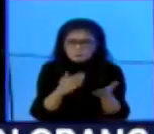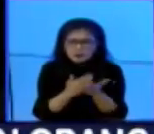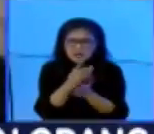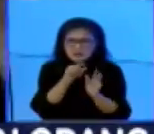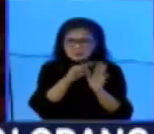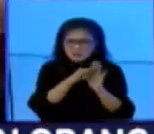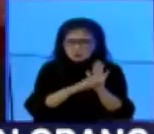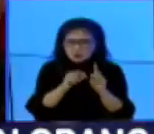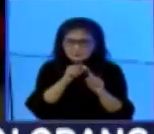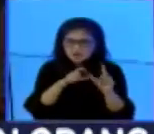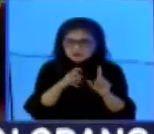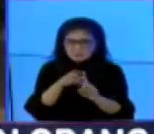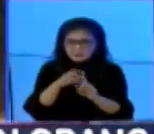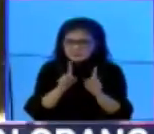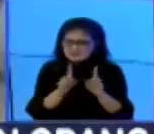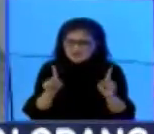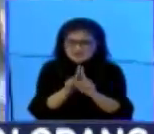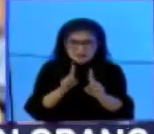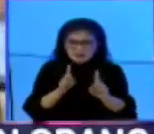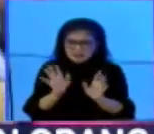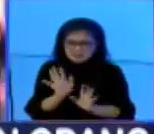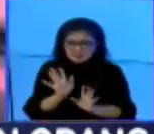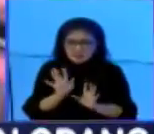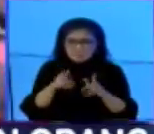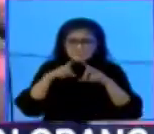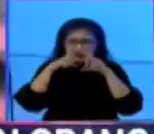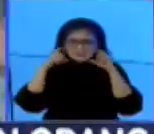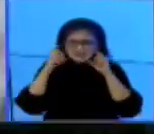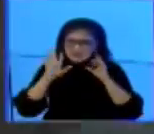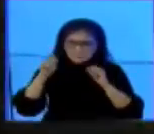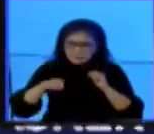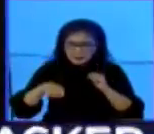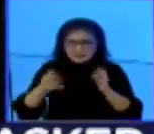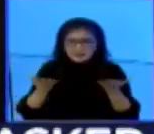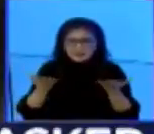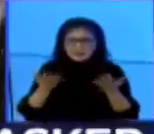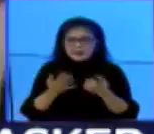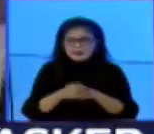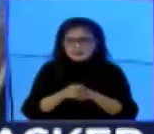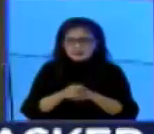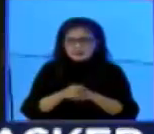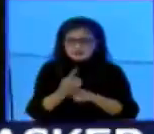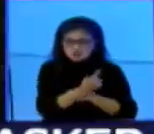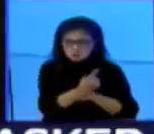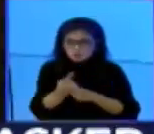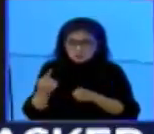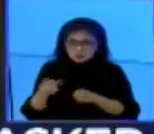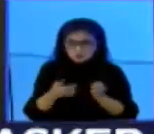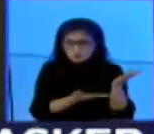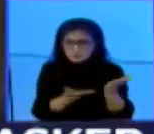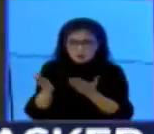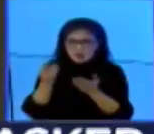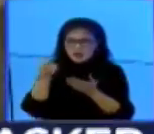antara lain tidak menjaga jarak satu sama lain dan tidak menggunakan masker. Satu persatu warga ini pun kemudian dibawa ke